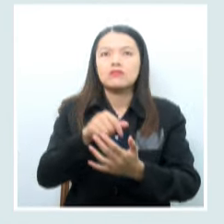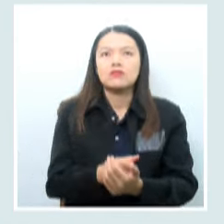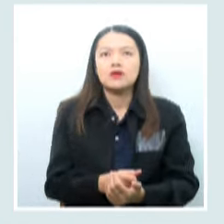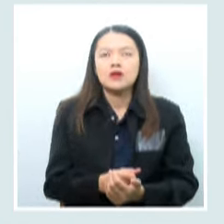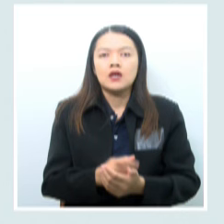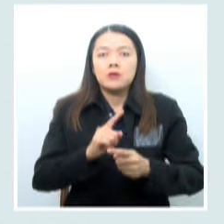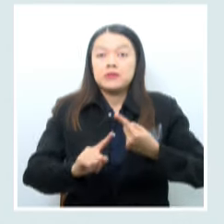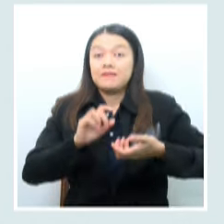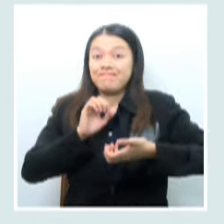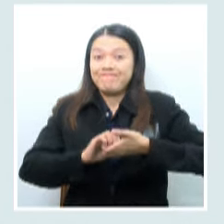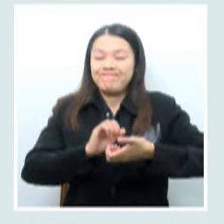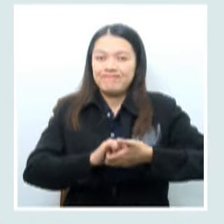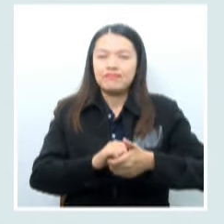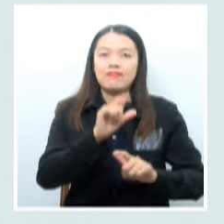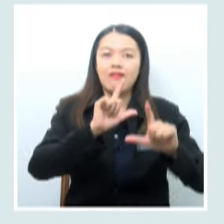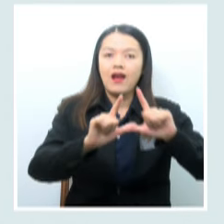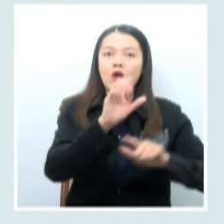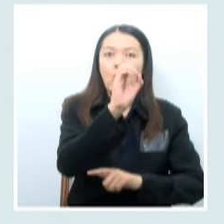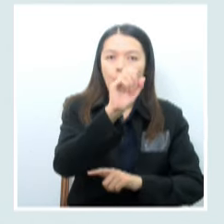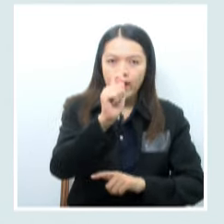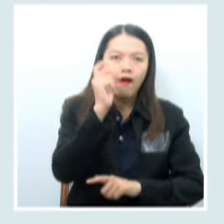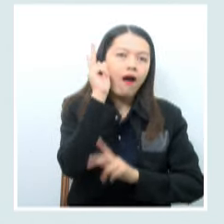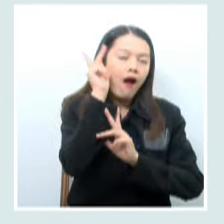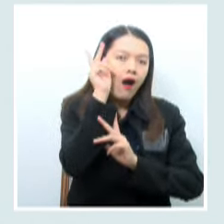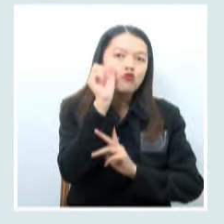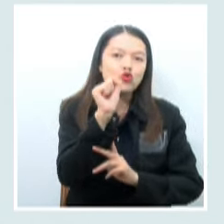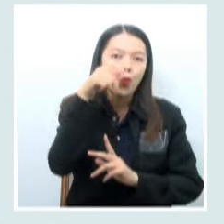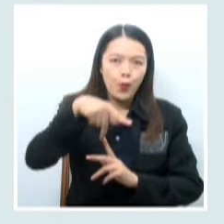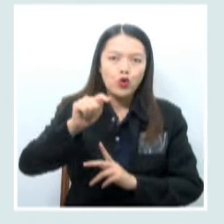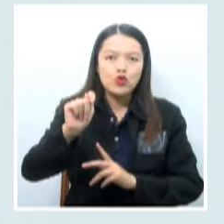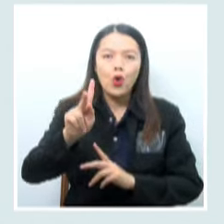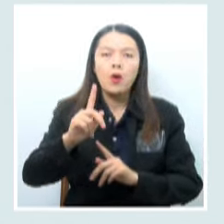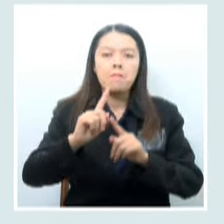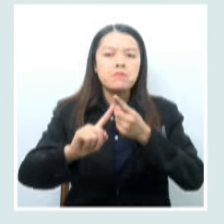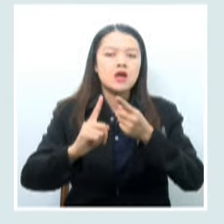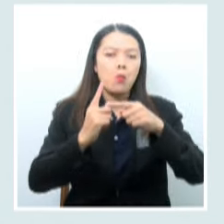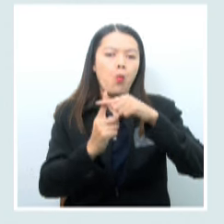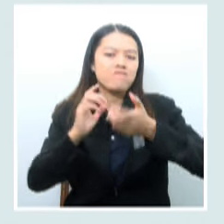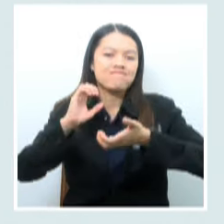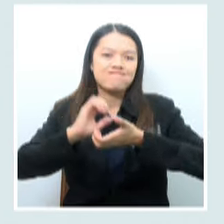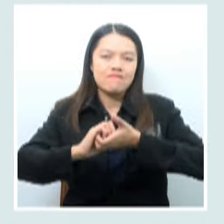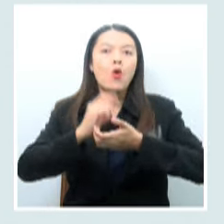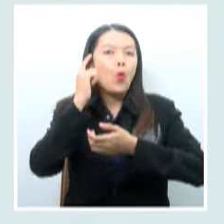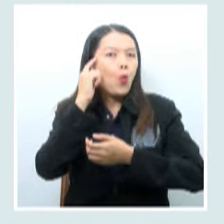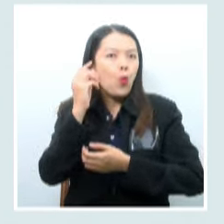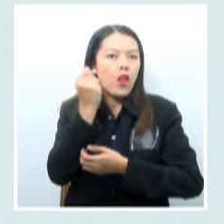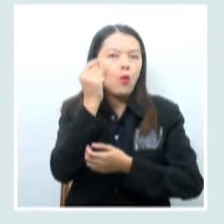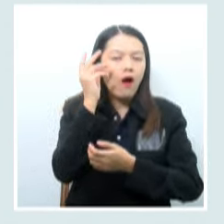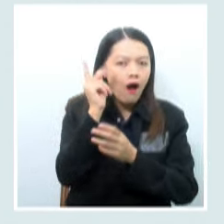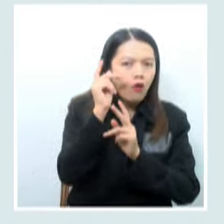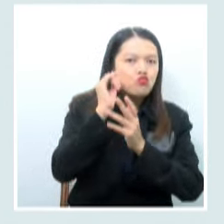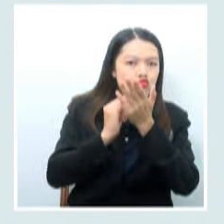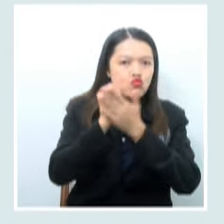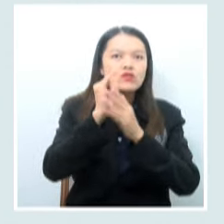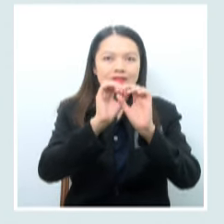าเป็นเพื่อนกันค่ะใน LINE OA ข่าวสปทนะคะเพิ่มเพื่อนเพื่อที่จะรู้เร็วรู้ก่อนแบบถูกต้องแล้วก็ชัดเจ